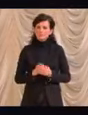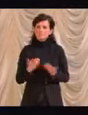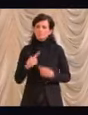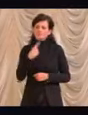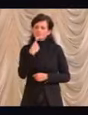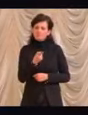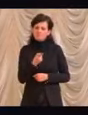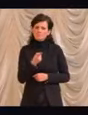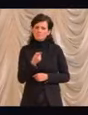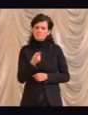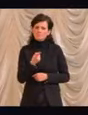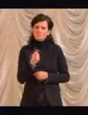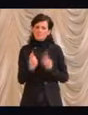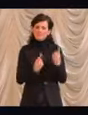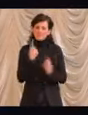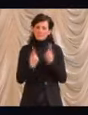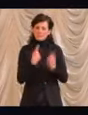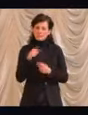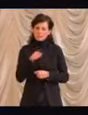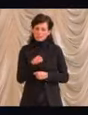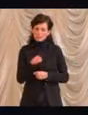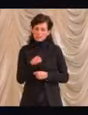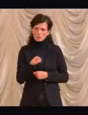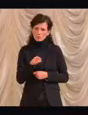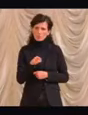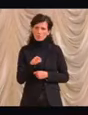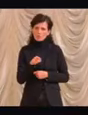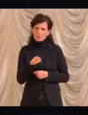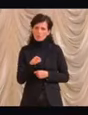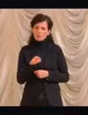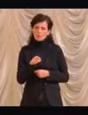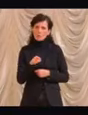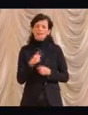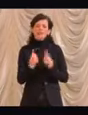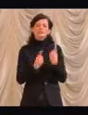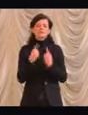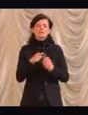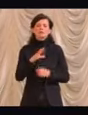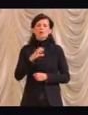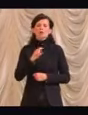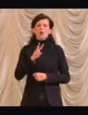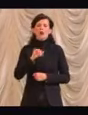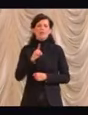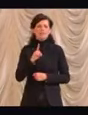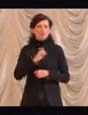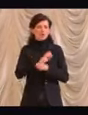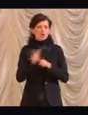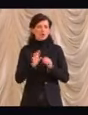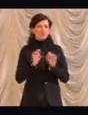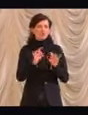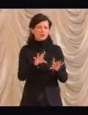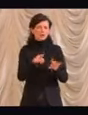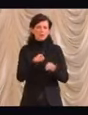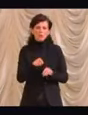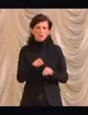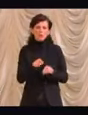coronavirus e dei coronavirus bond o dei corona bond è uno slogan,